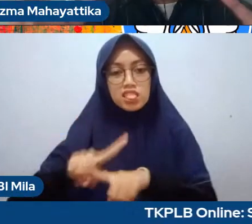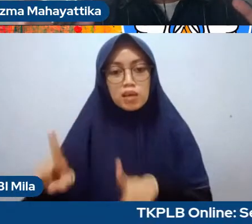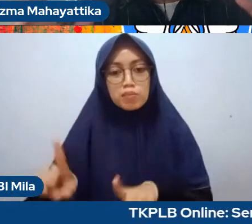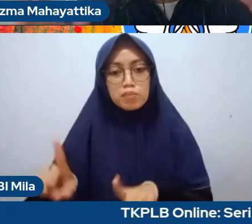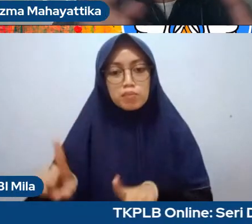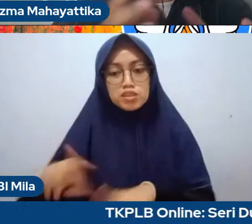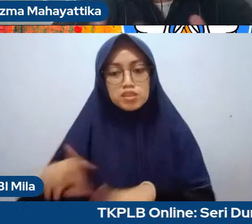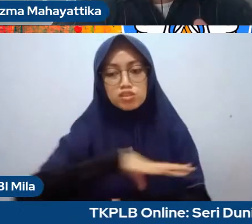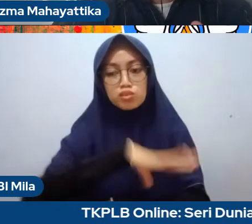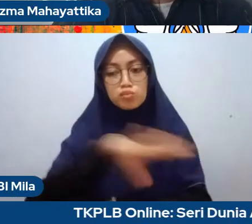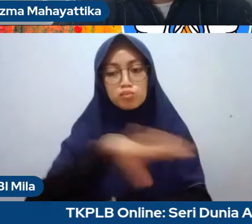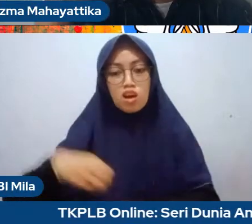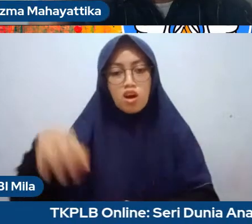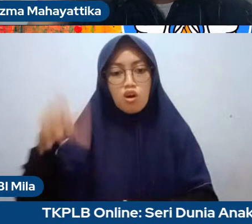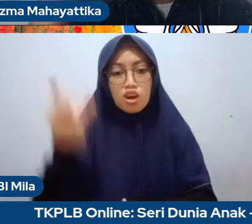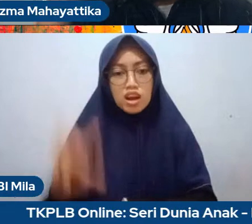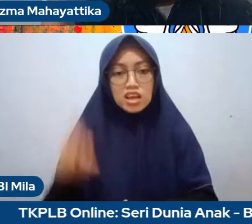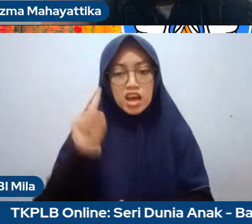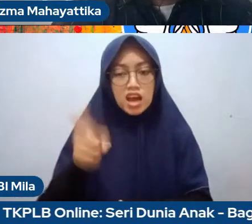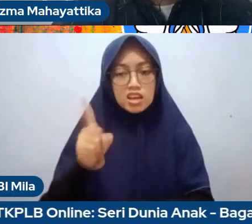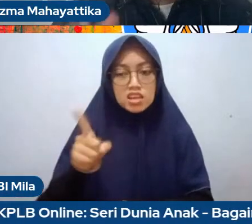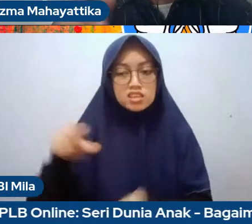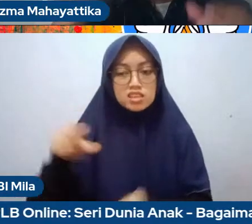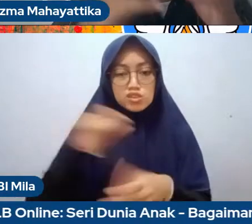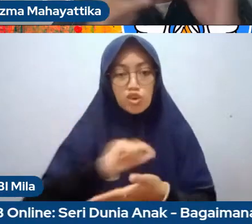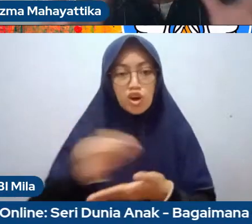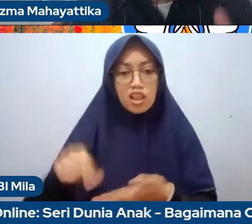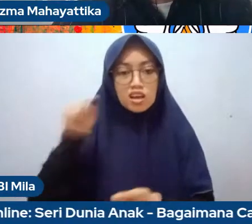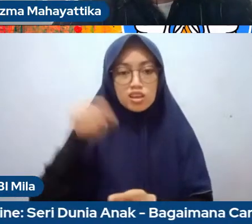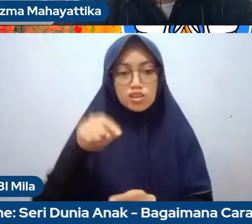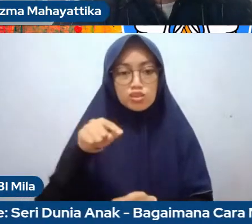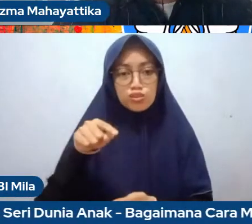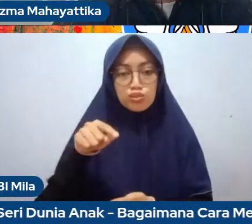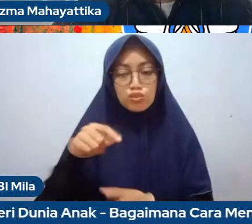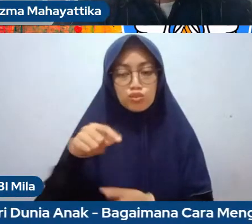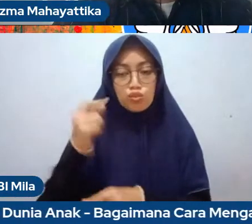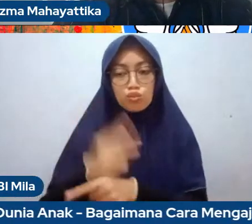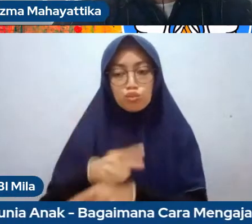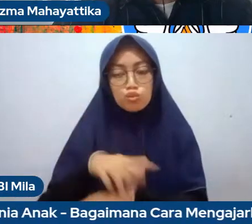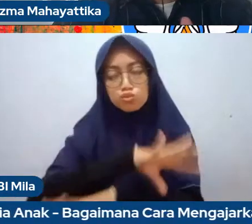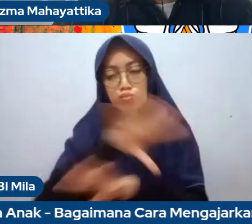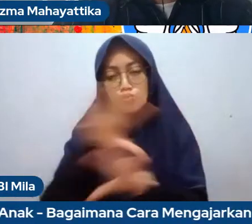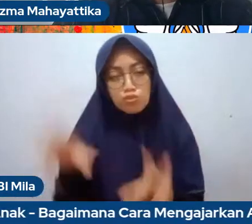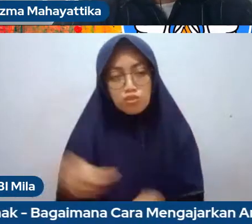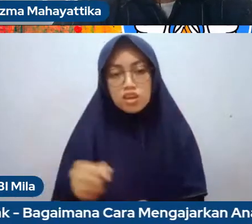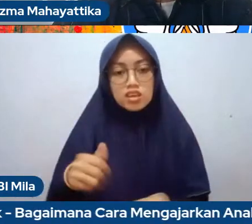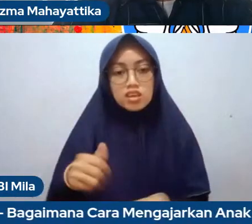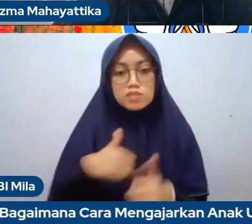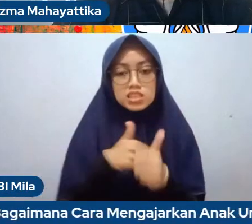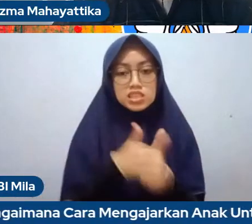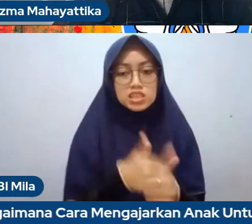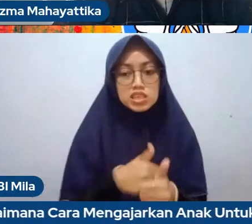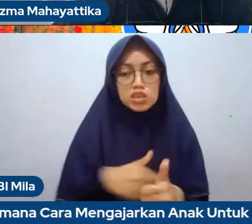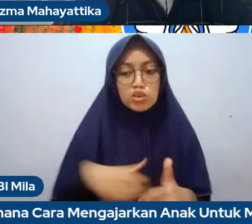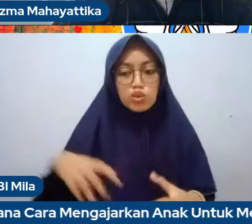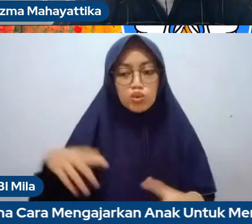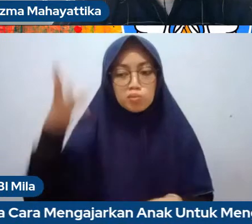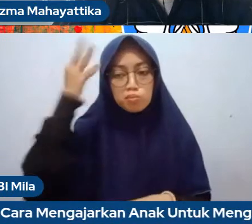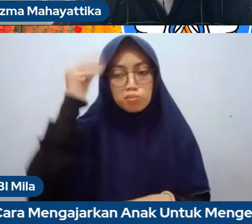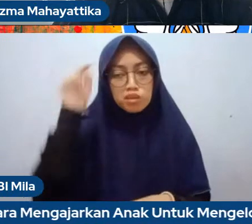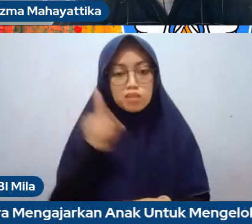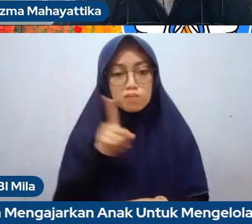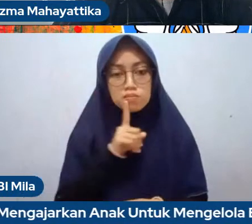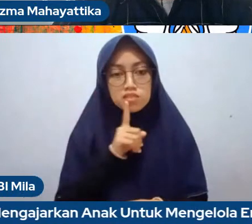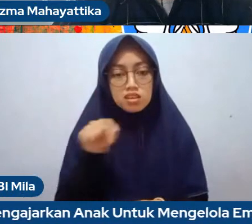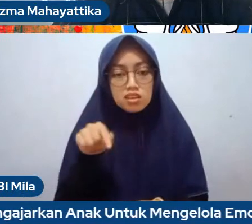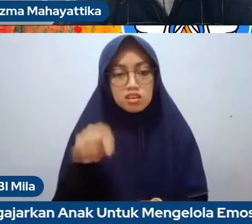semua orang yang ada di sekolah itu ya, tukang kebun segala macam semua dikondisikan sehingga dia bisa jadi sekolah inklusif. Jadi gitu sih kira-kira kalau